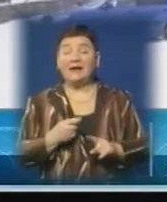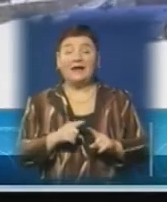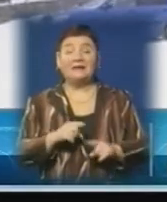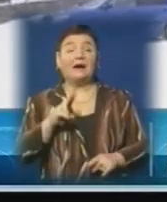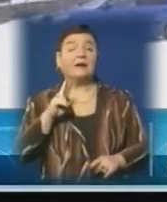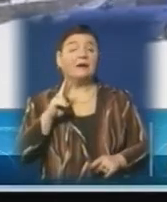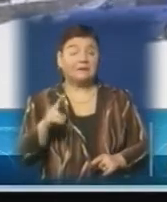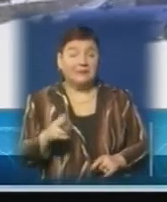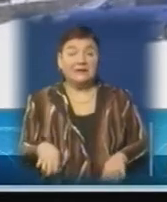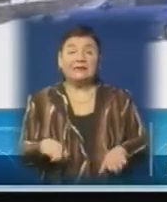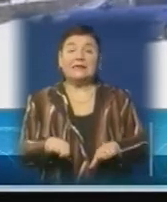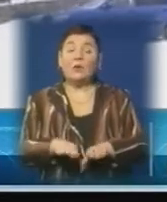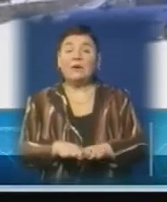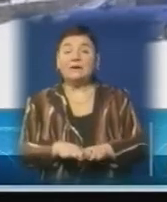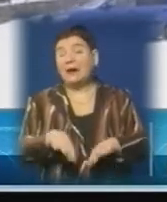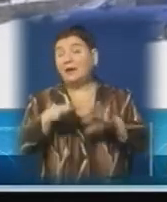как такой вот